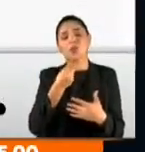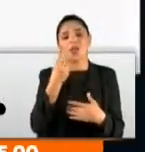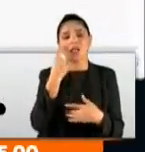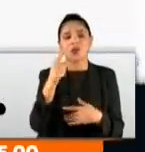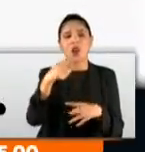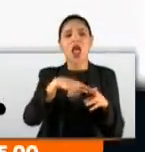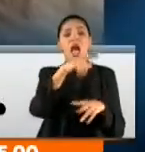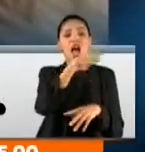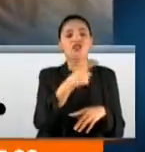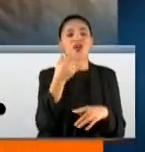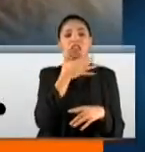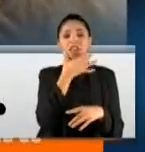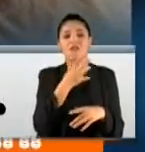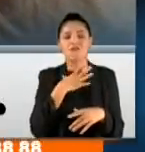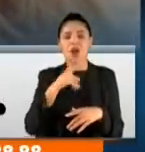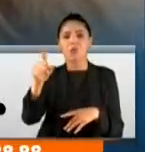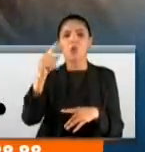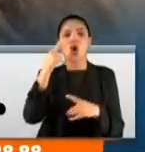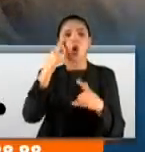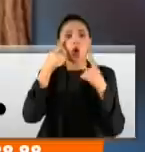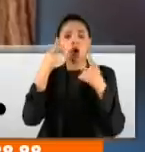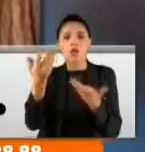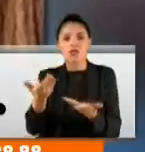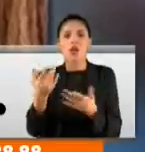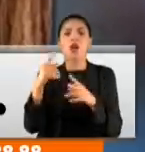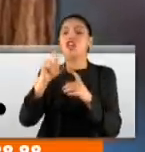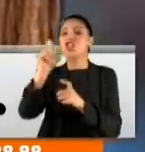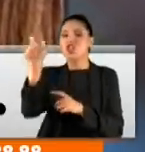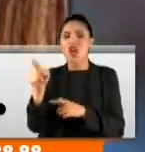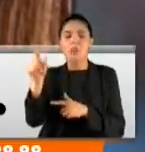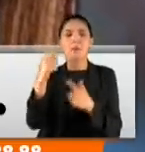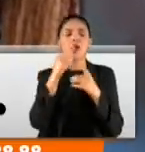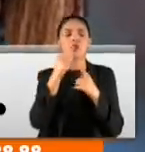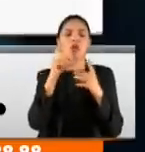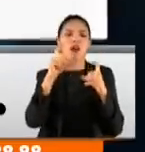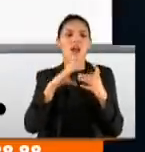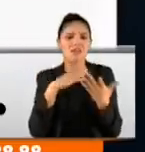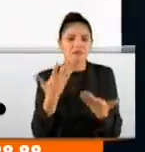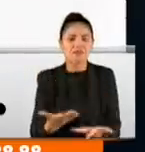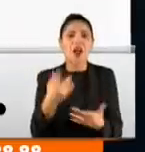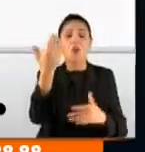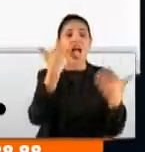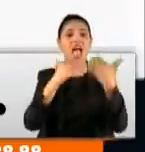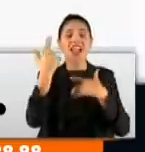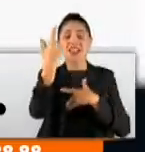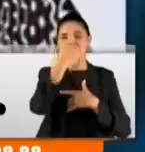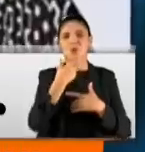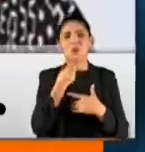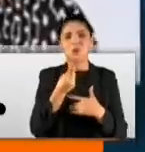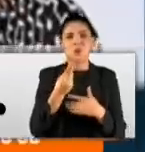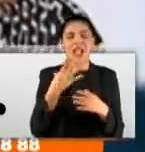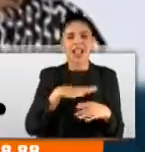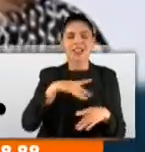Jolie'nin ince yanakları, Gigi Hadid'in badem gözleri, Şeyma Subaşı'nın dolgun dudakları. Estetikle güzelleşeyim